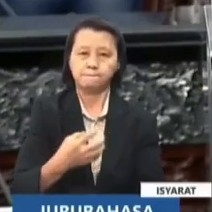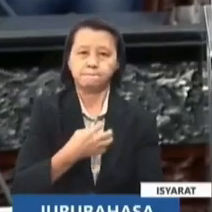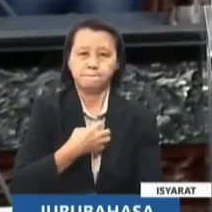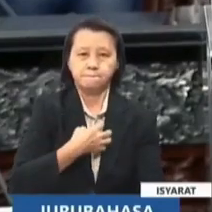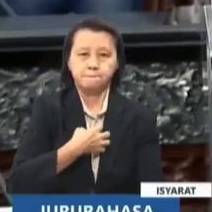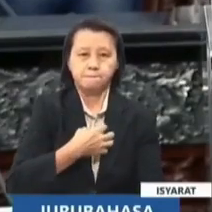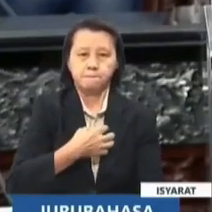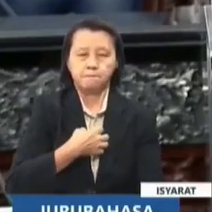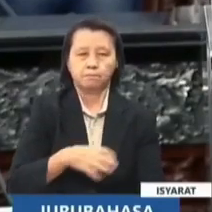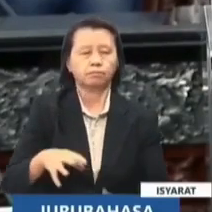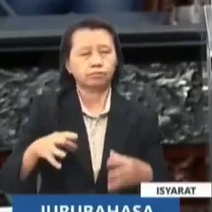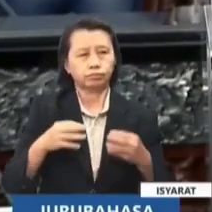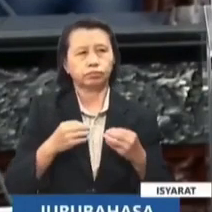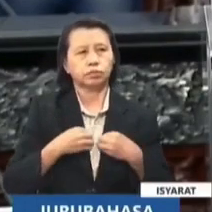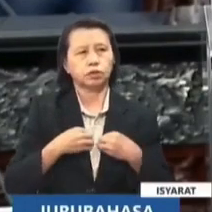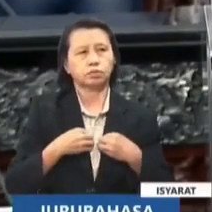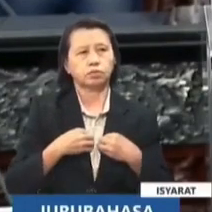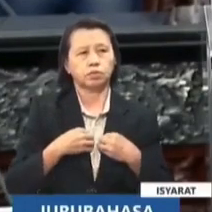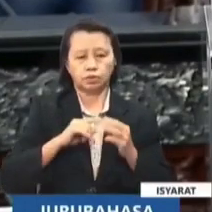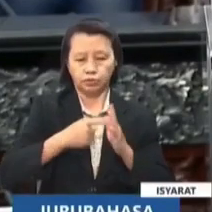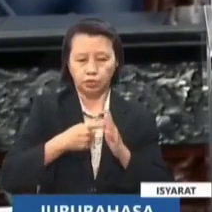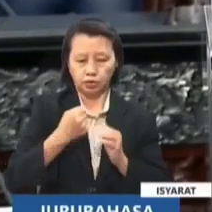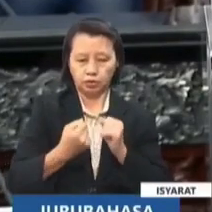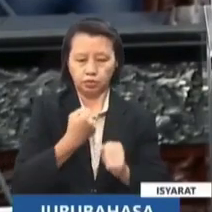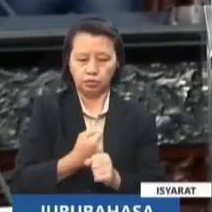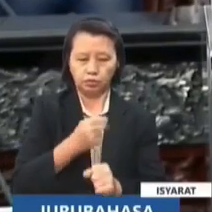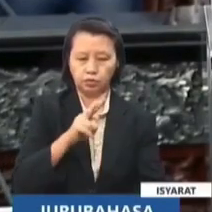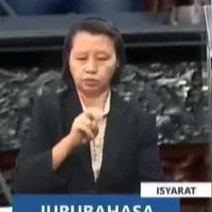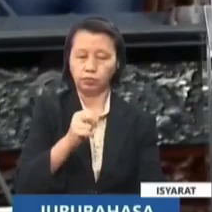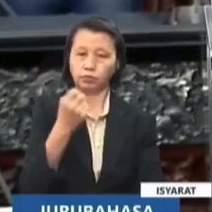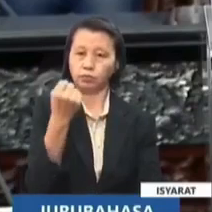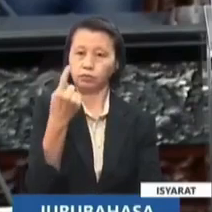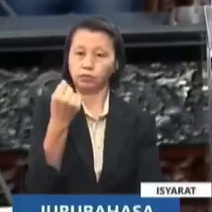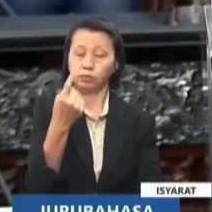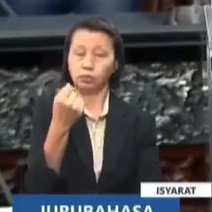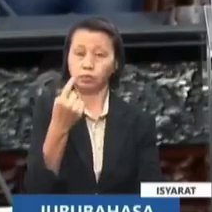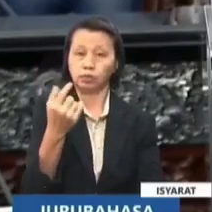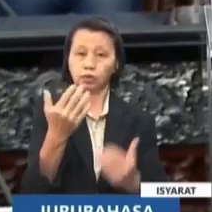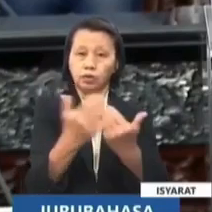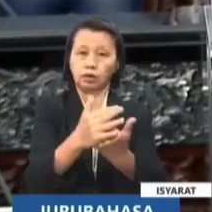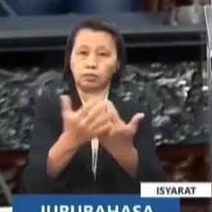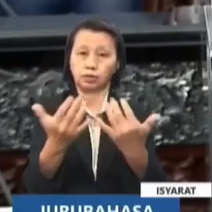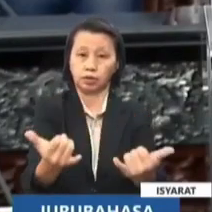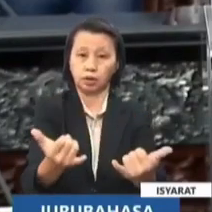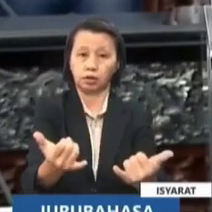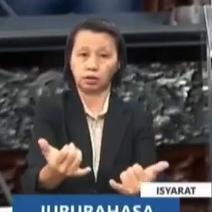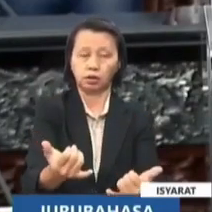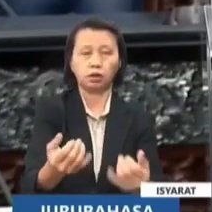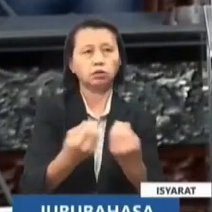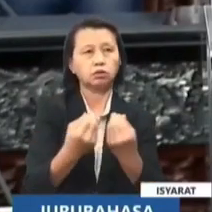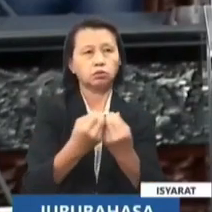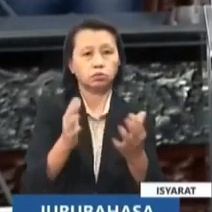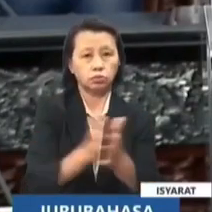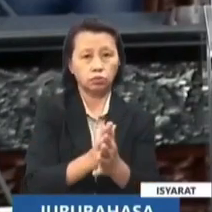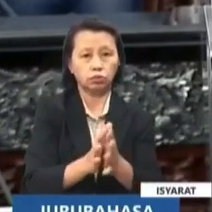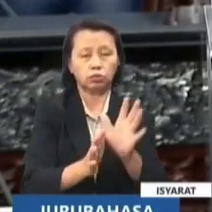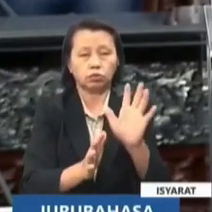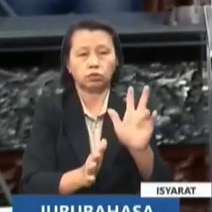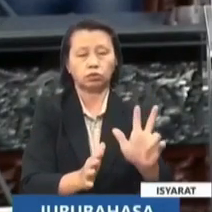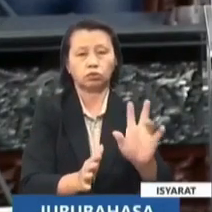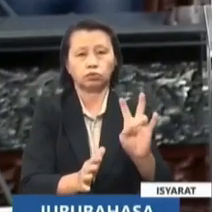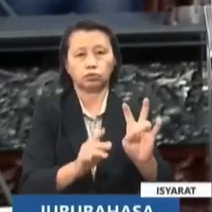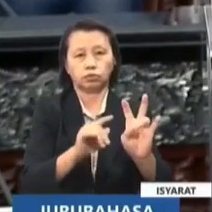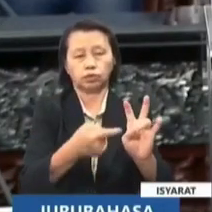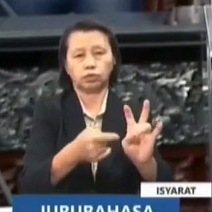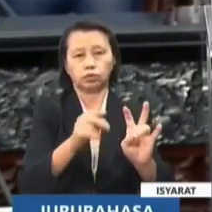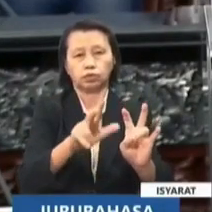aduan yang diterima semenjak tahun 2011, Datuk Yang Tua, hingga sekarang ini berjumlah